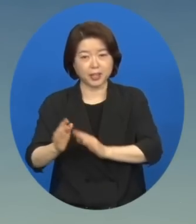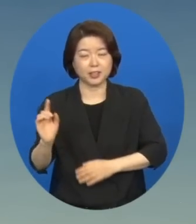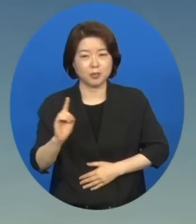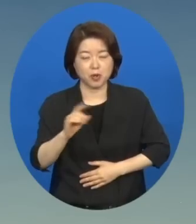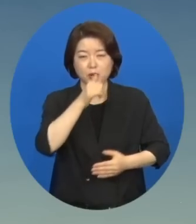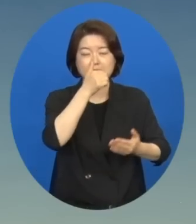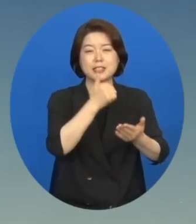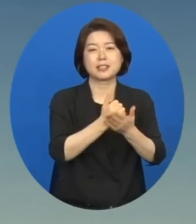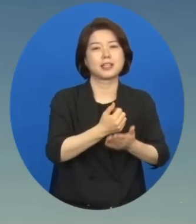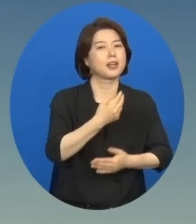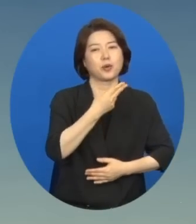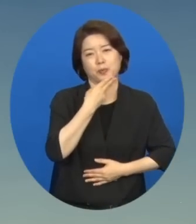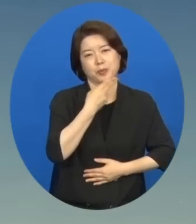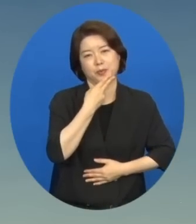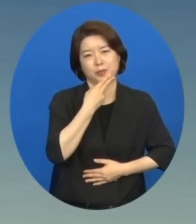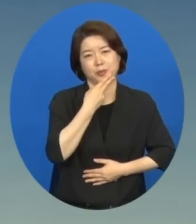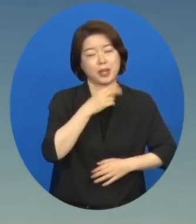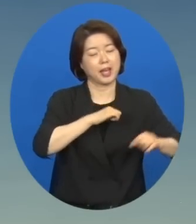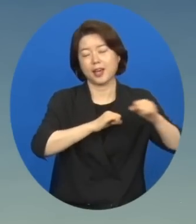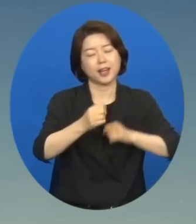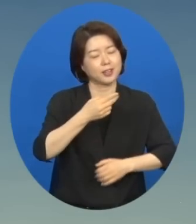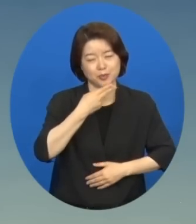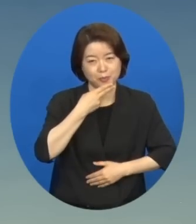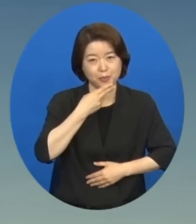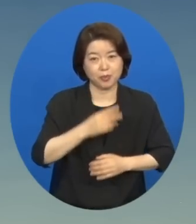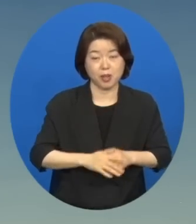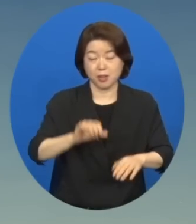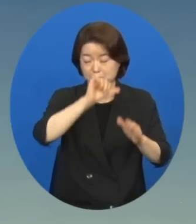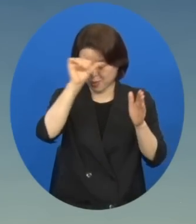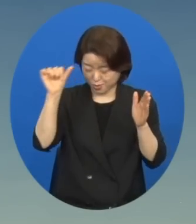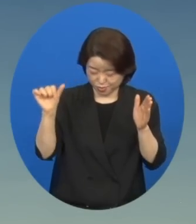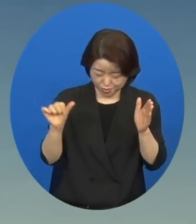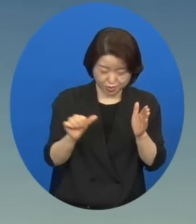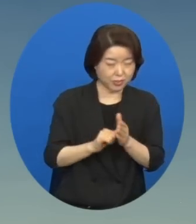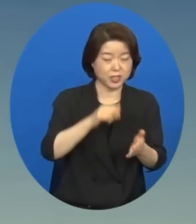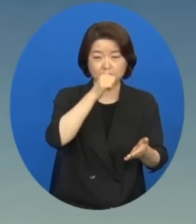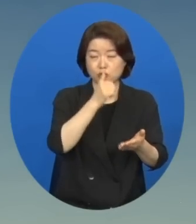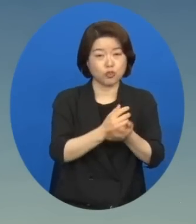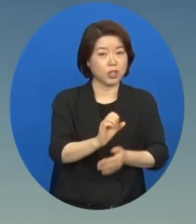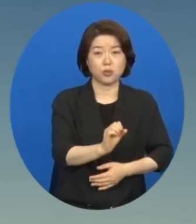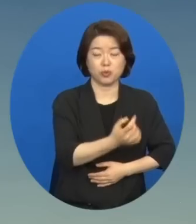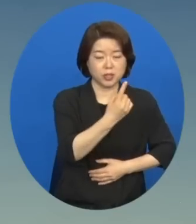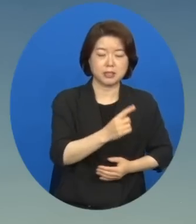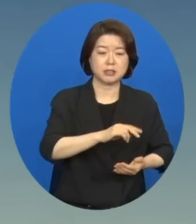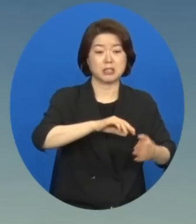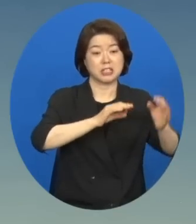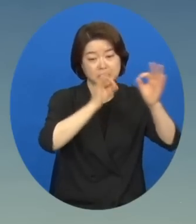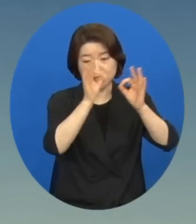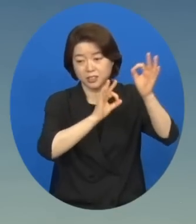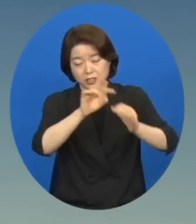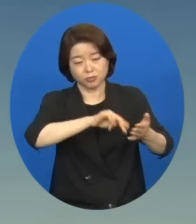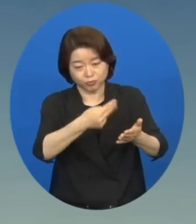죄를 범하지 않게 된다는 거예요. 평생을 죄로 인하여 넘어지고 그러다가